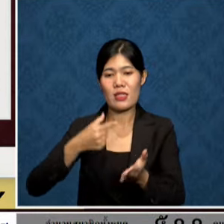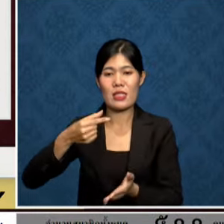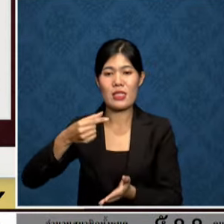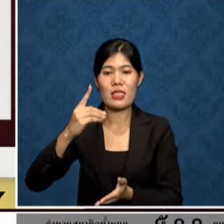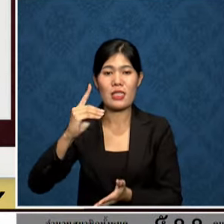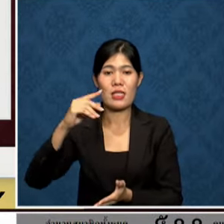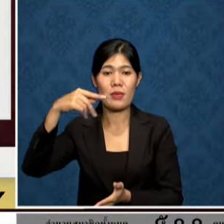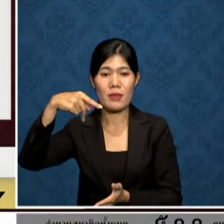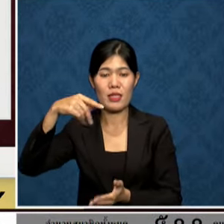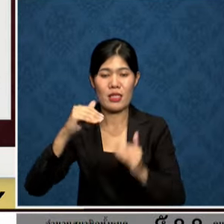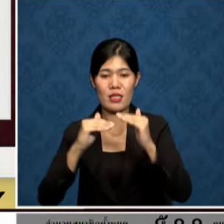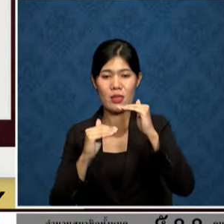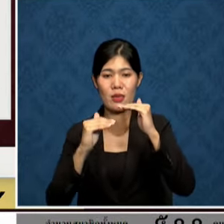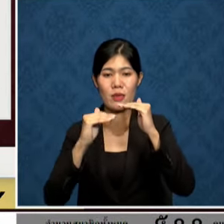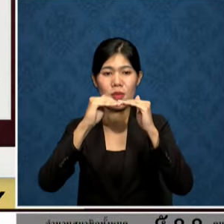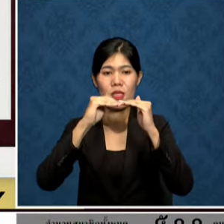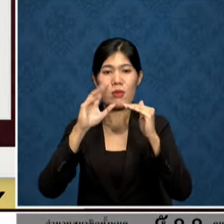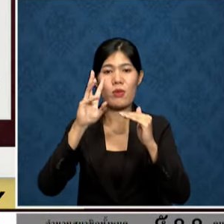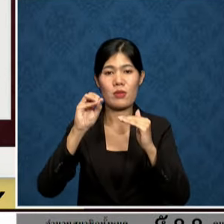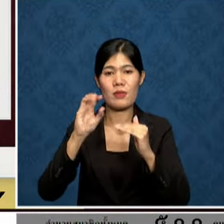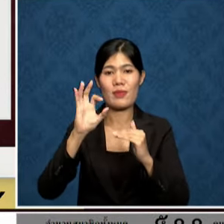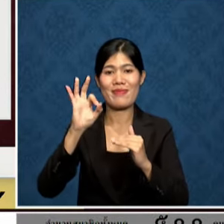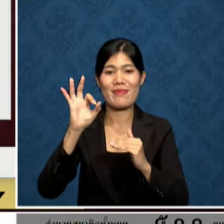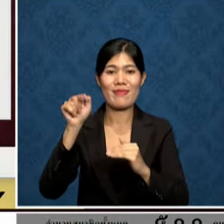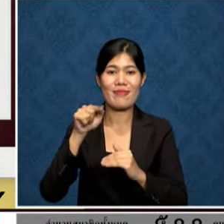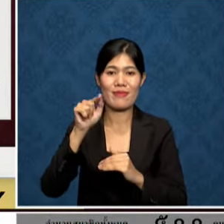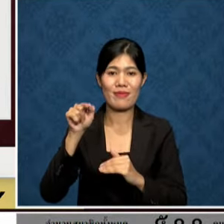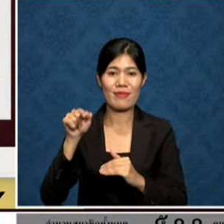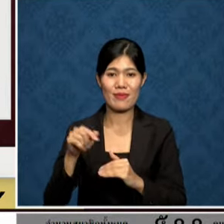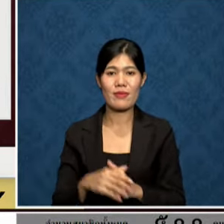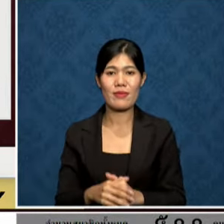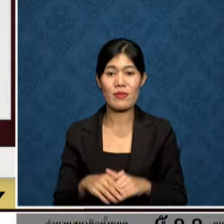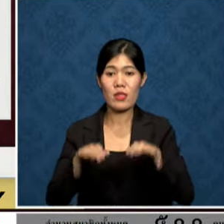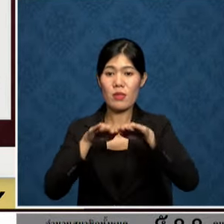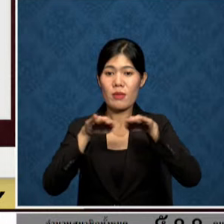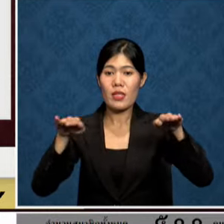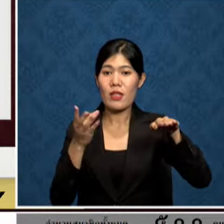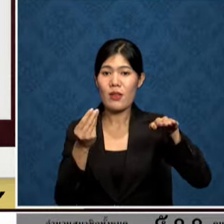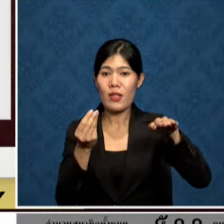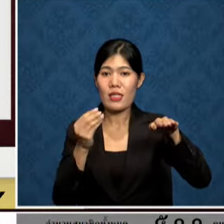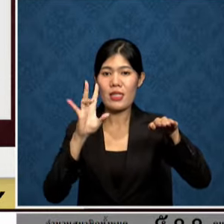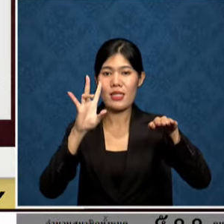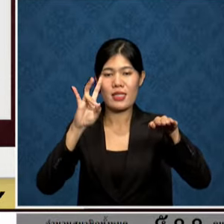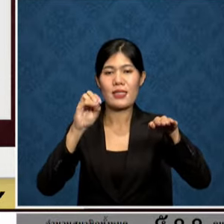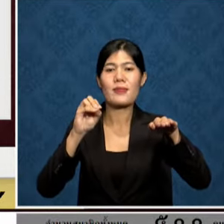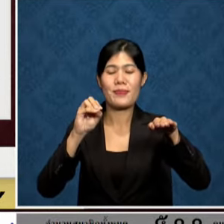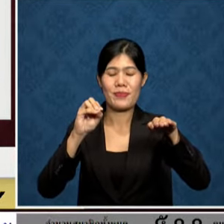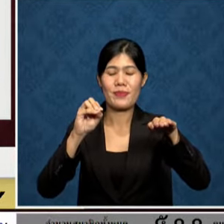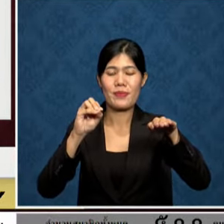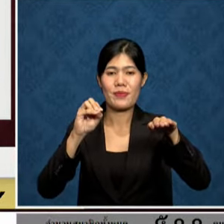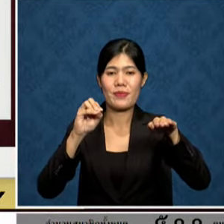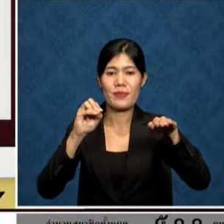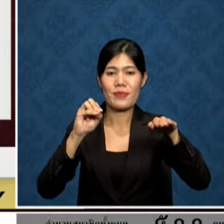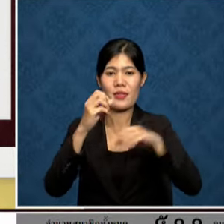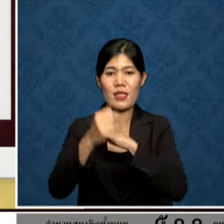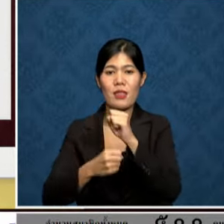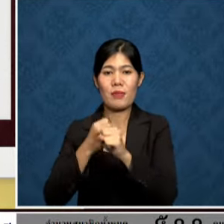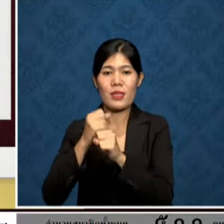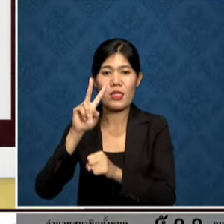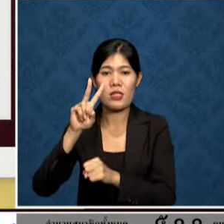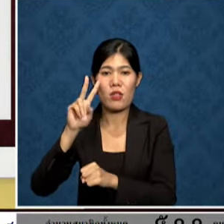สูงถึงเกือบ 69%นะคะเพดานเท่าไหร่นะคะ 70%นะคะปี 70นี่